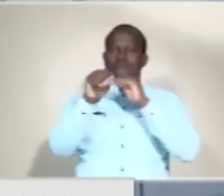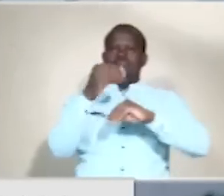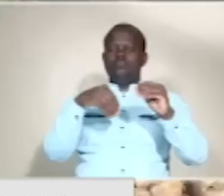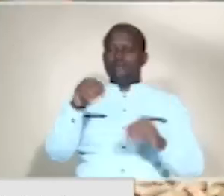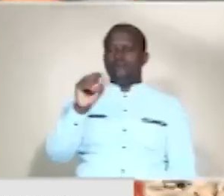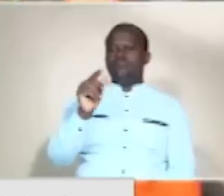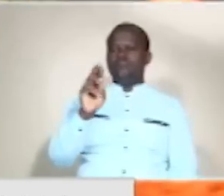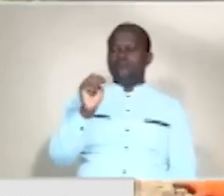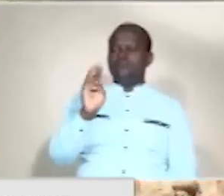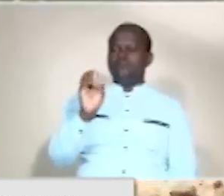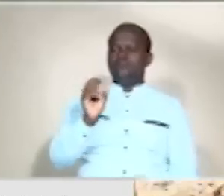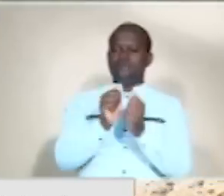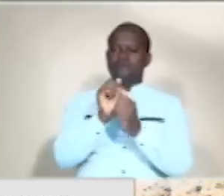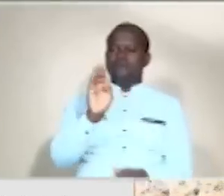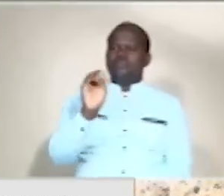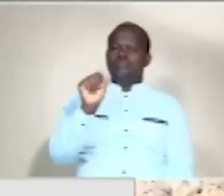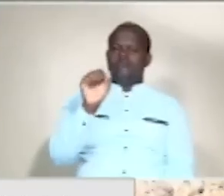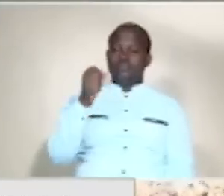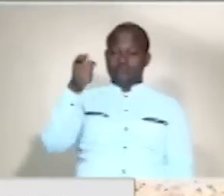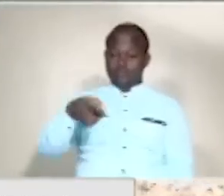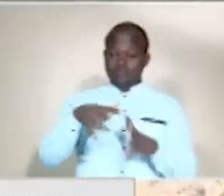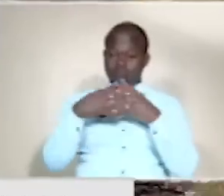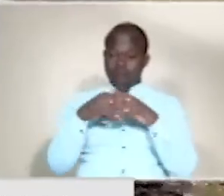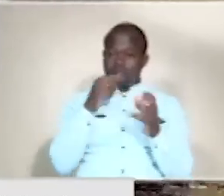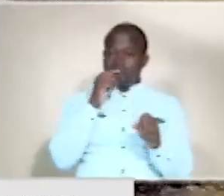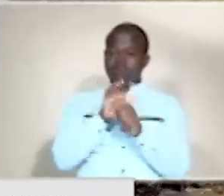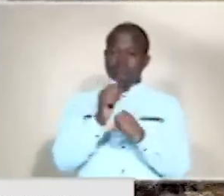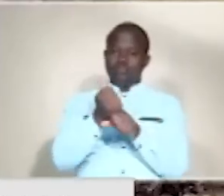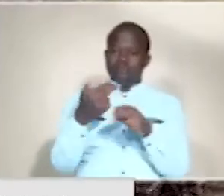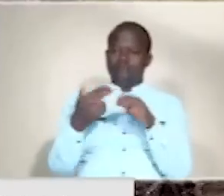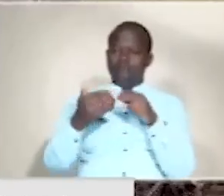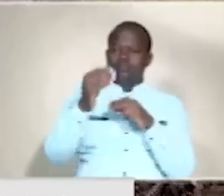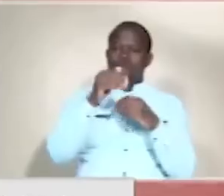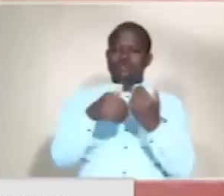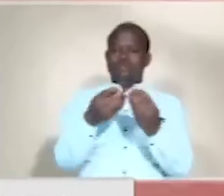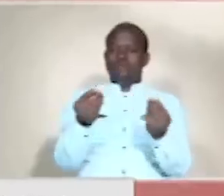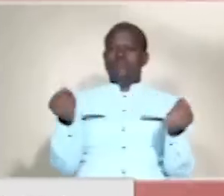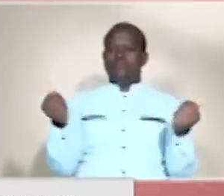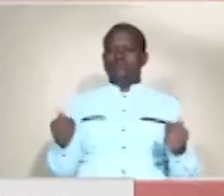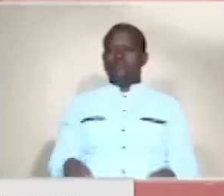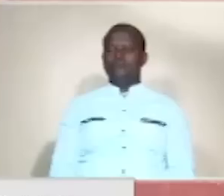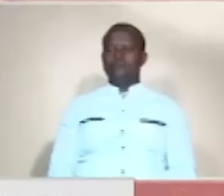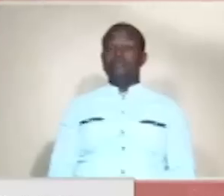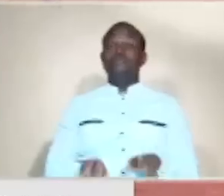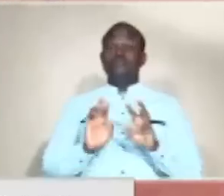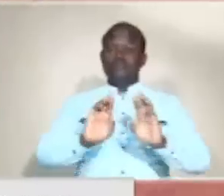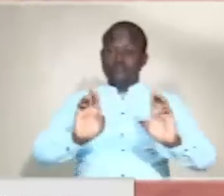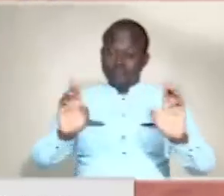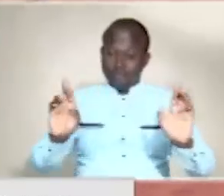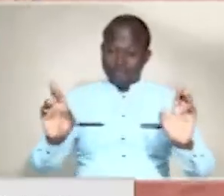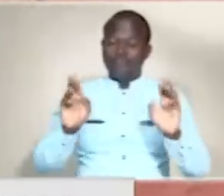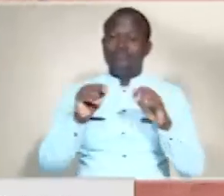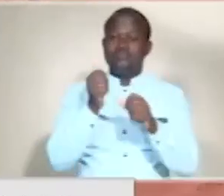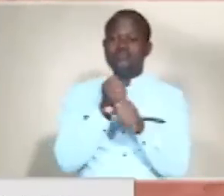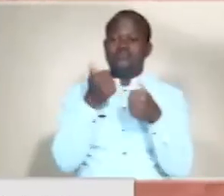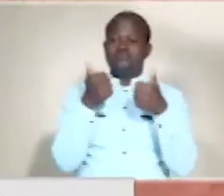na Base. Bavuga ko wagiye ugeramo kenshi imashini bakizezwa ko ugiye gukorwa ahubwo ukarushaho kwangirika. Bariteguye dutegereze ko bawukoze